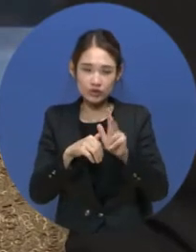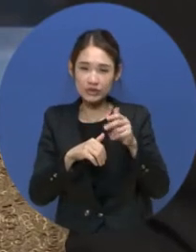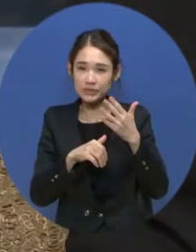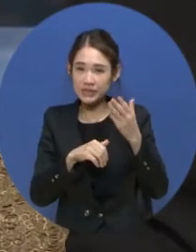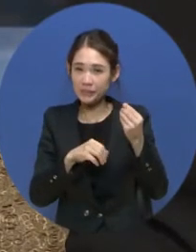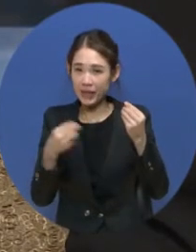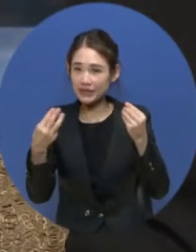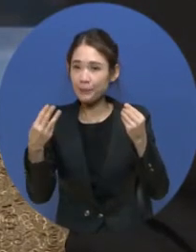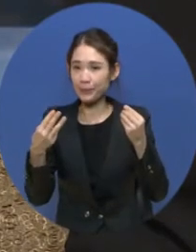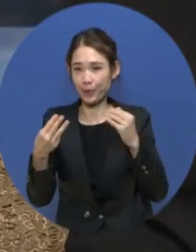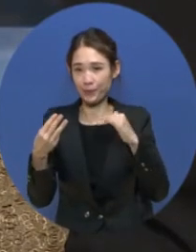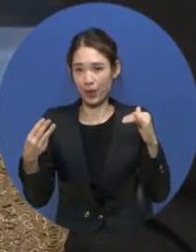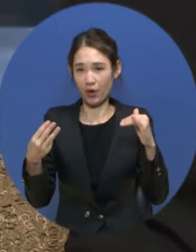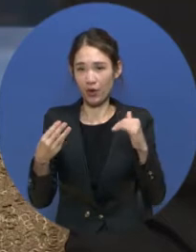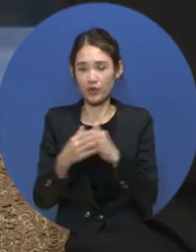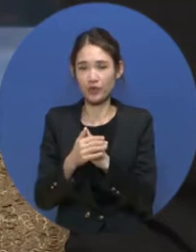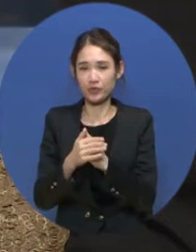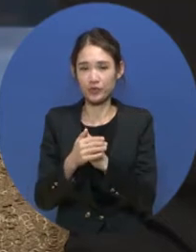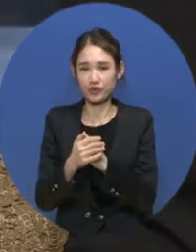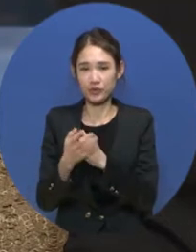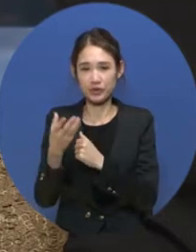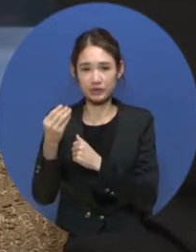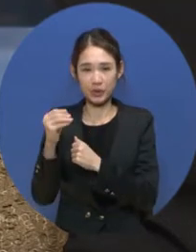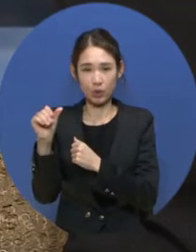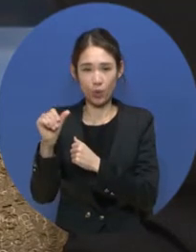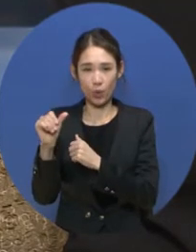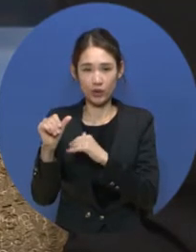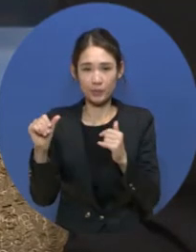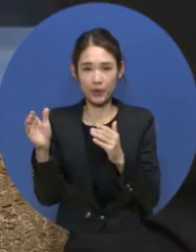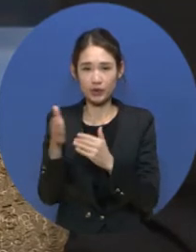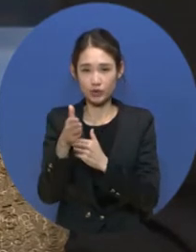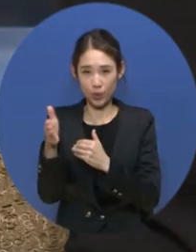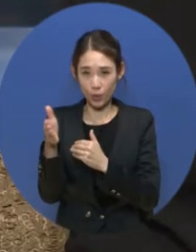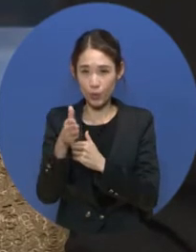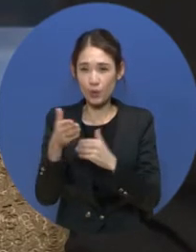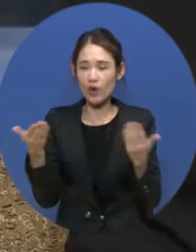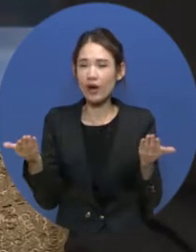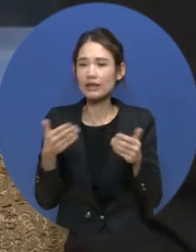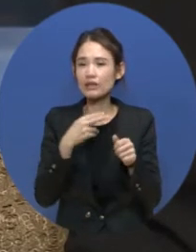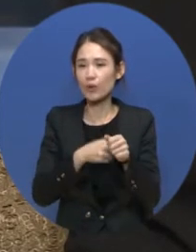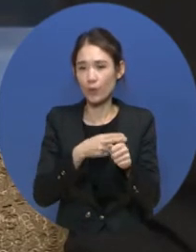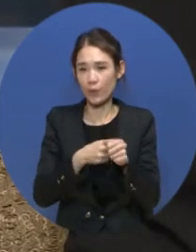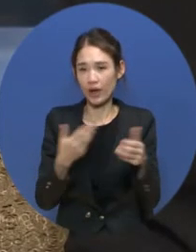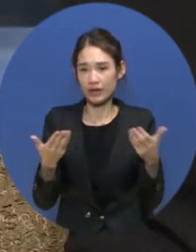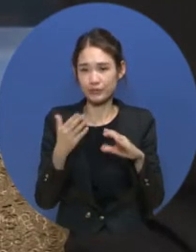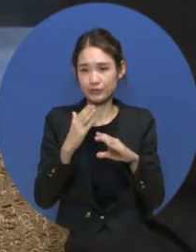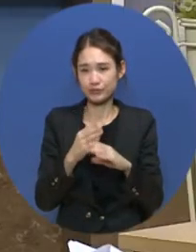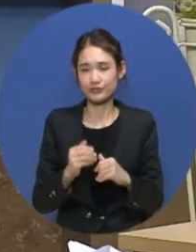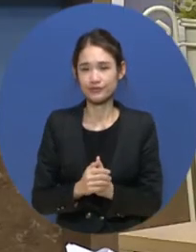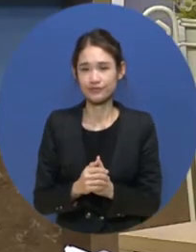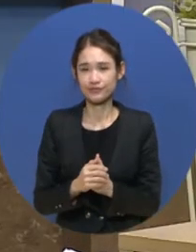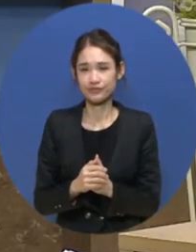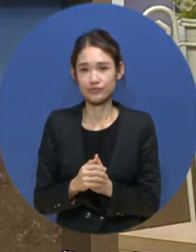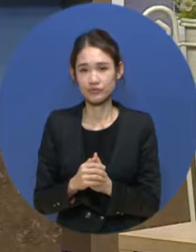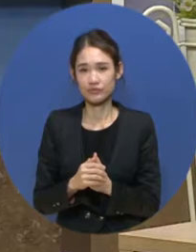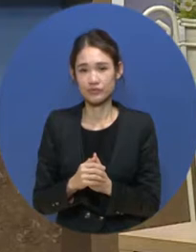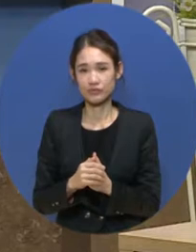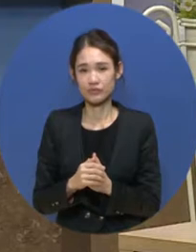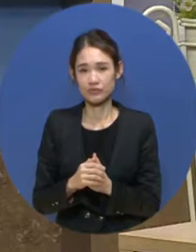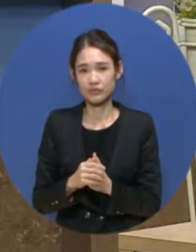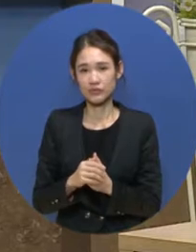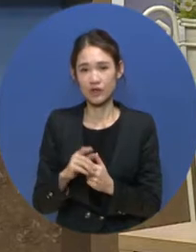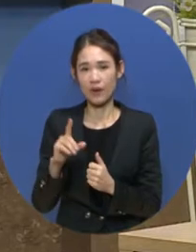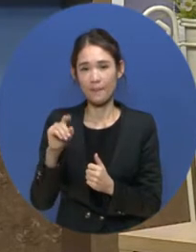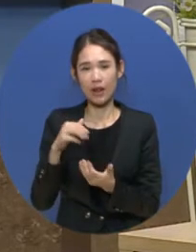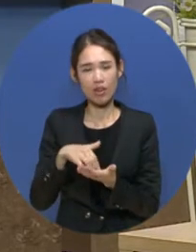그리고 네. 그곳에 한 9만 5천여 명의 교직원이 근무 중입니다. 네,